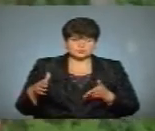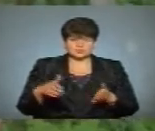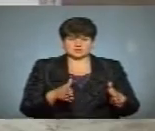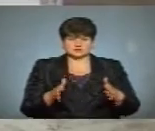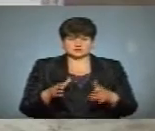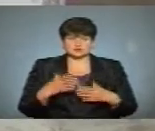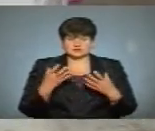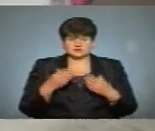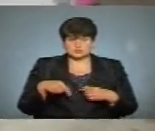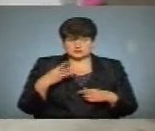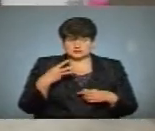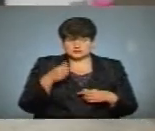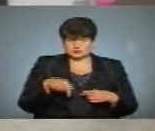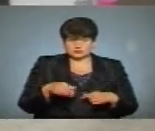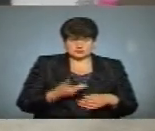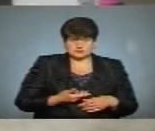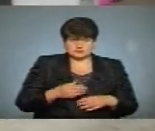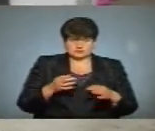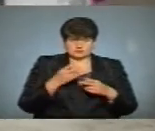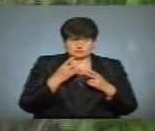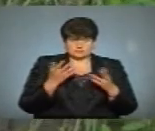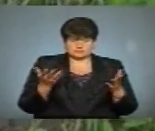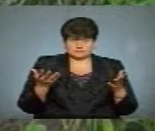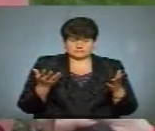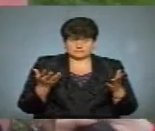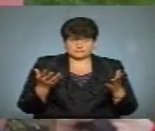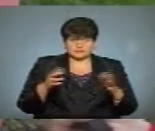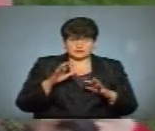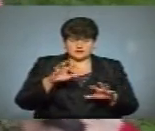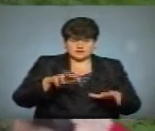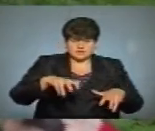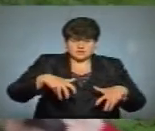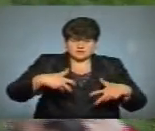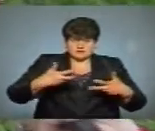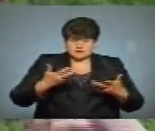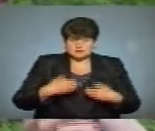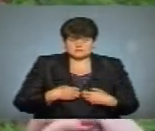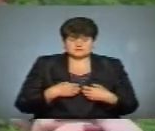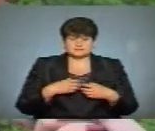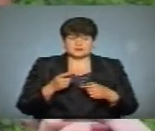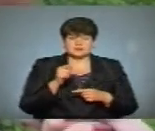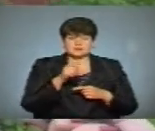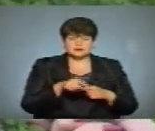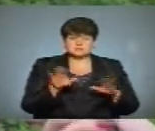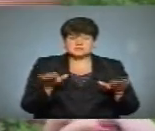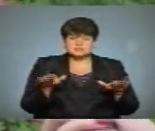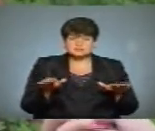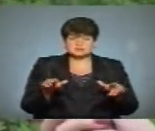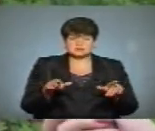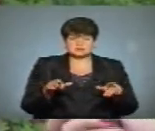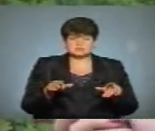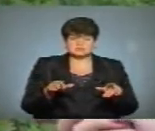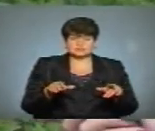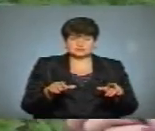такого не було, 30 років тут живемо, що такого, кажу, ніхто не бачив. Вирило таку яму величезну, що то страшне, а там птиці тут тільки